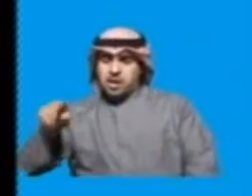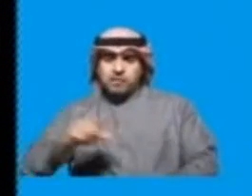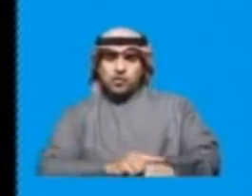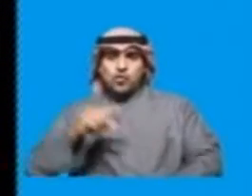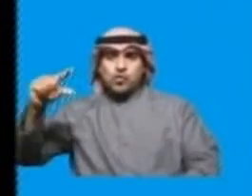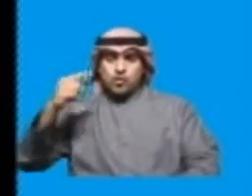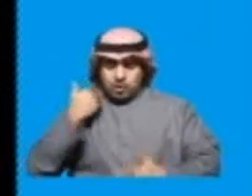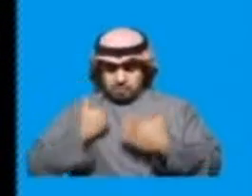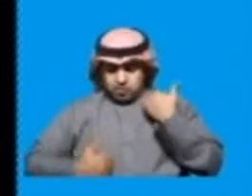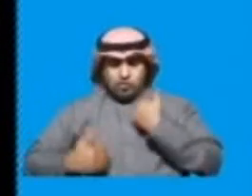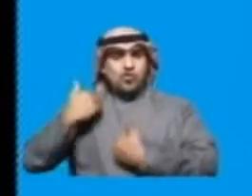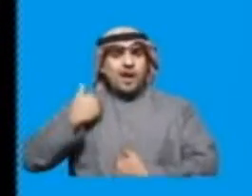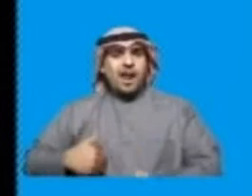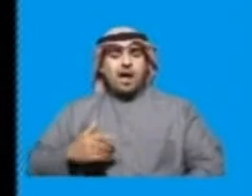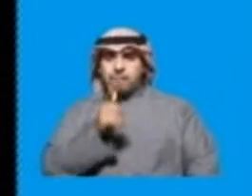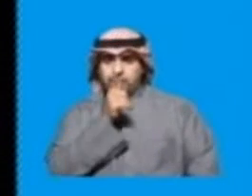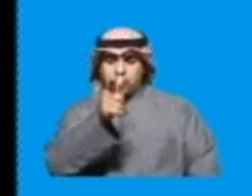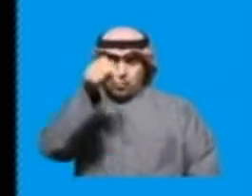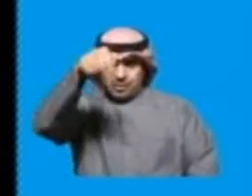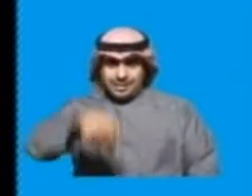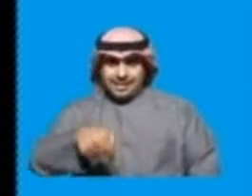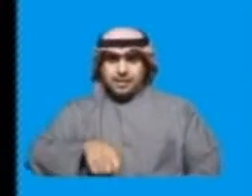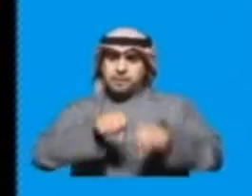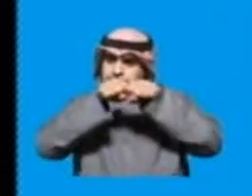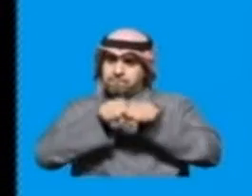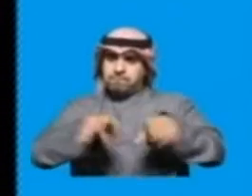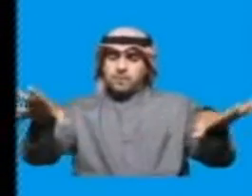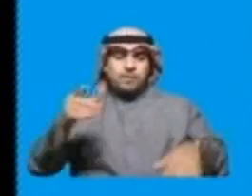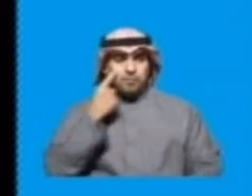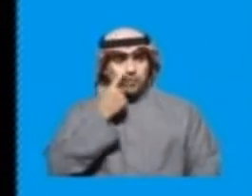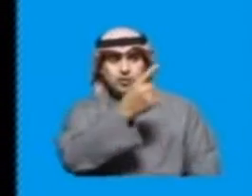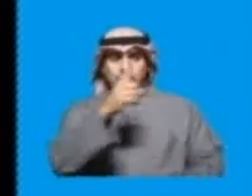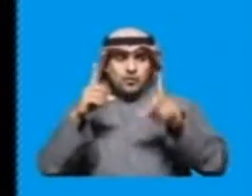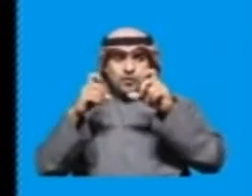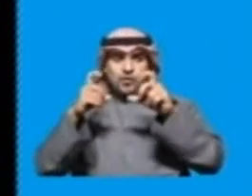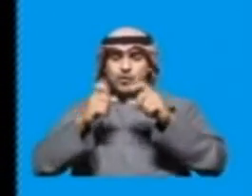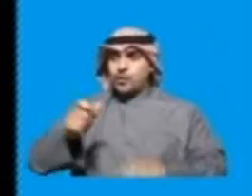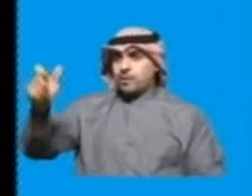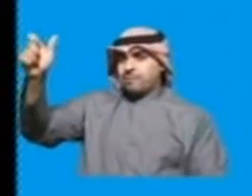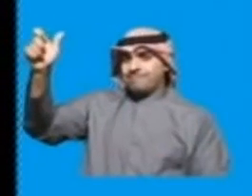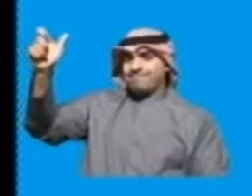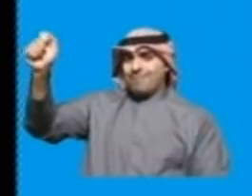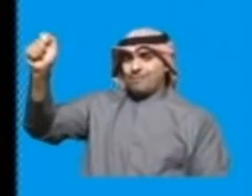وكان الأكثر تداولاً وتأثيراً صورة سيلفي التقطها الطبيب مع مجموعة من